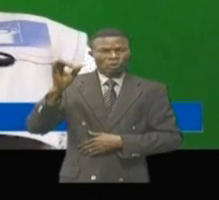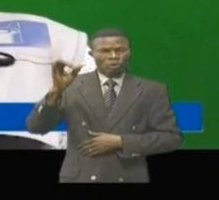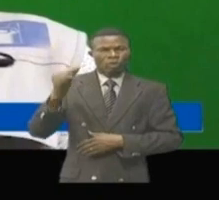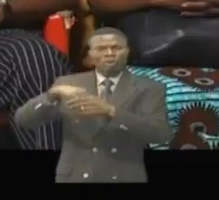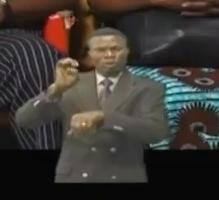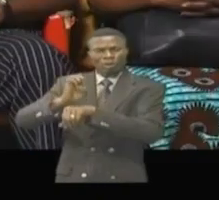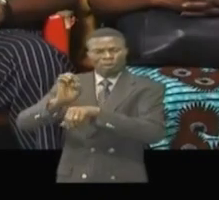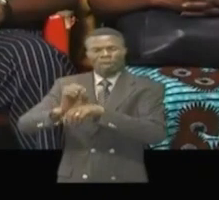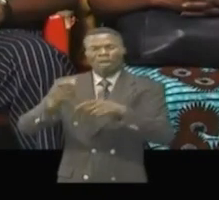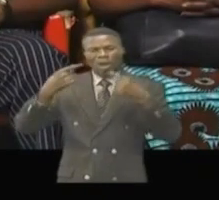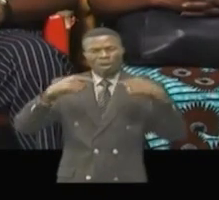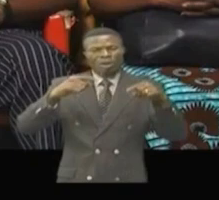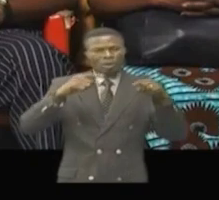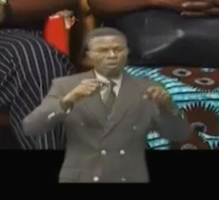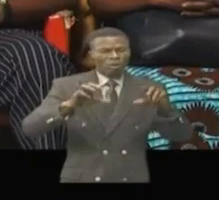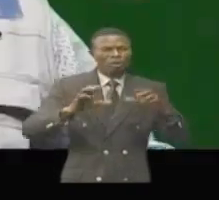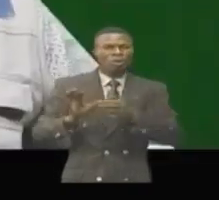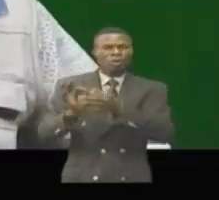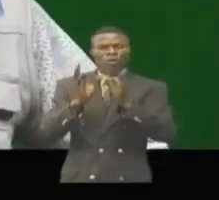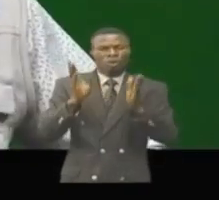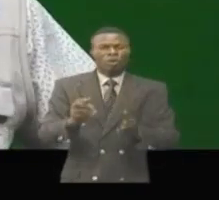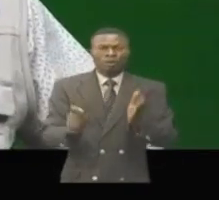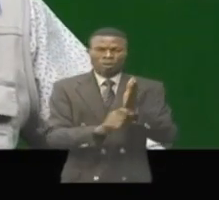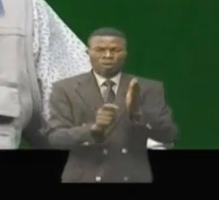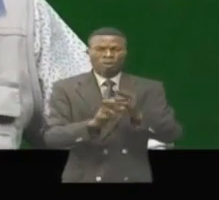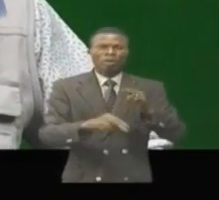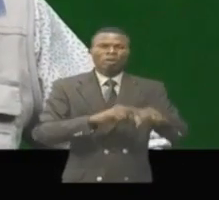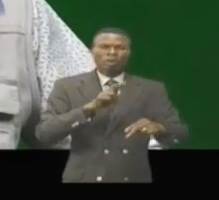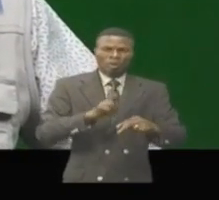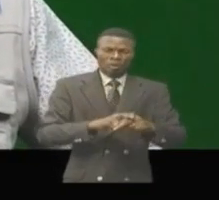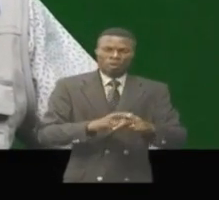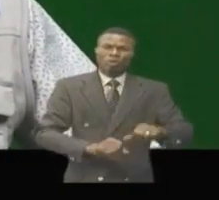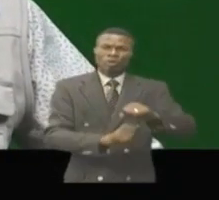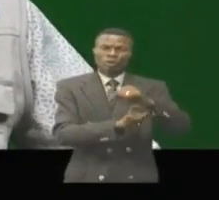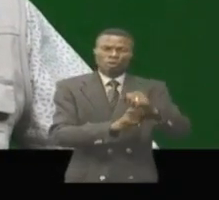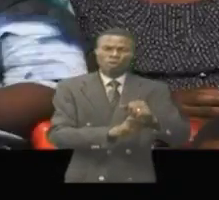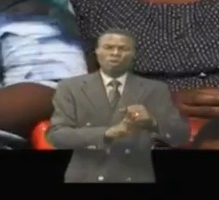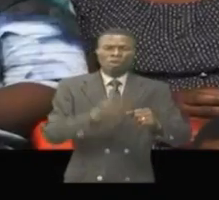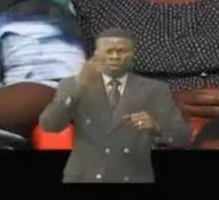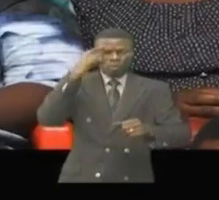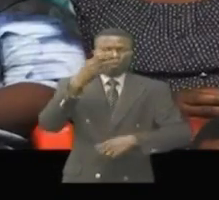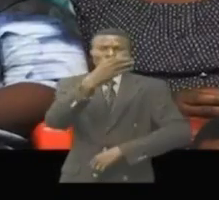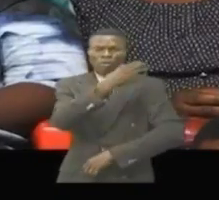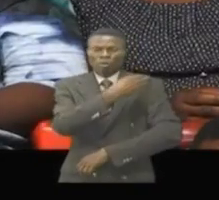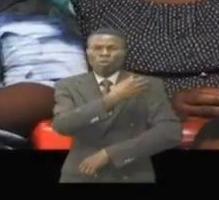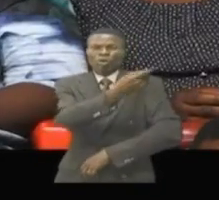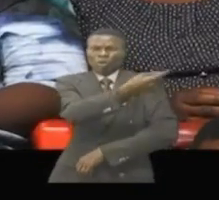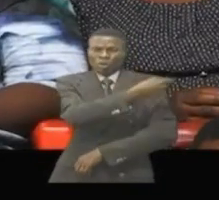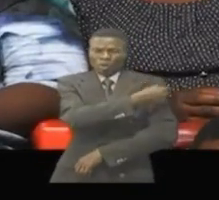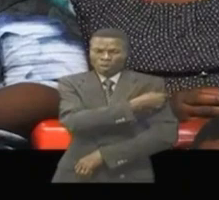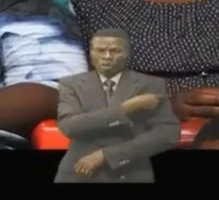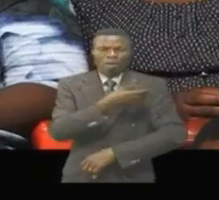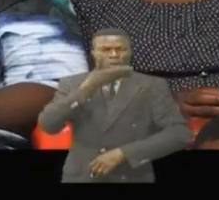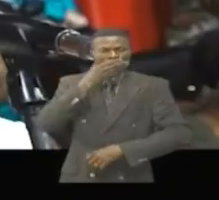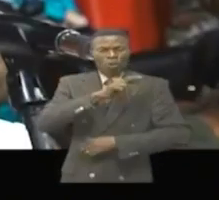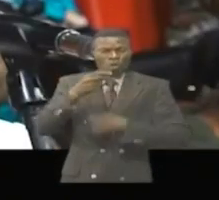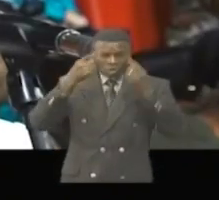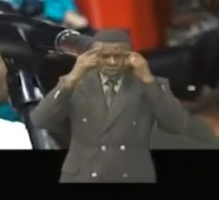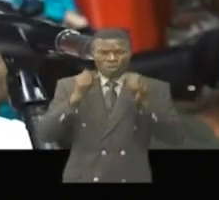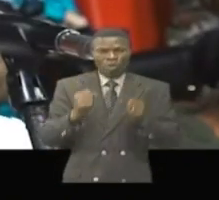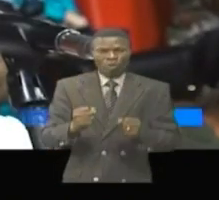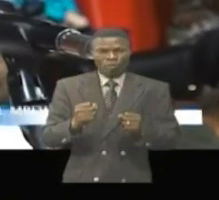À noter que la Coordination technique nationale d'appui à la vaccination COVID-19 s'est dit déterminée